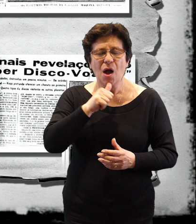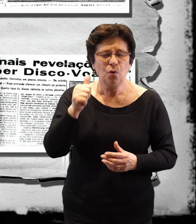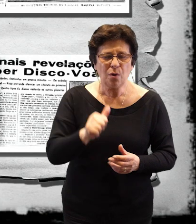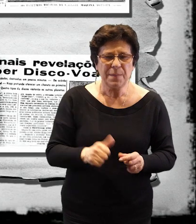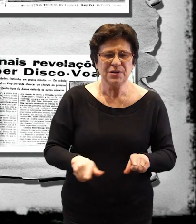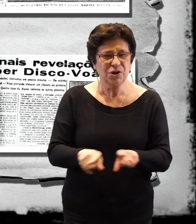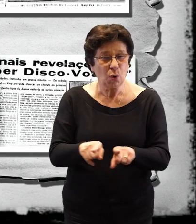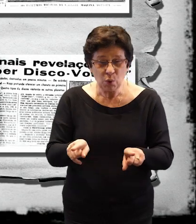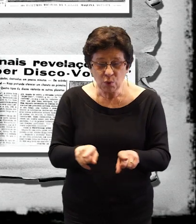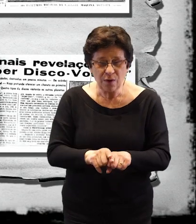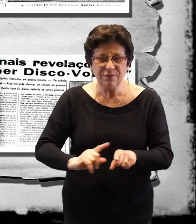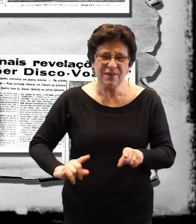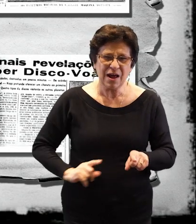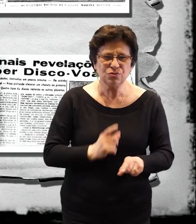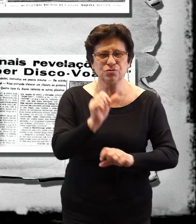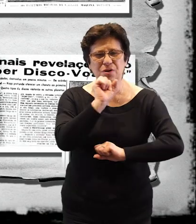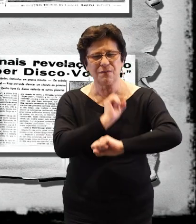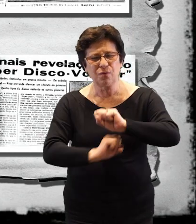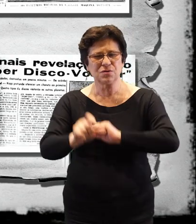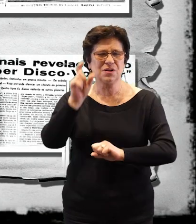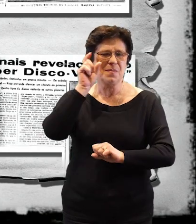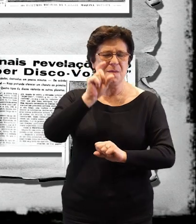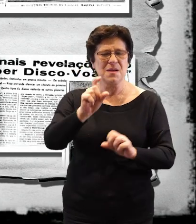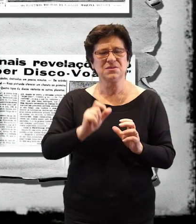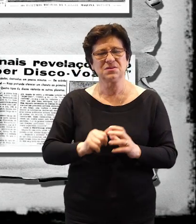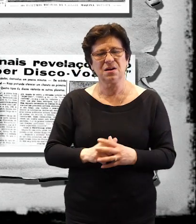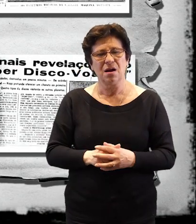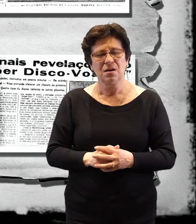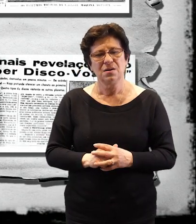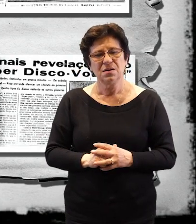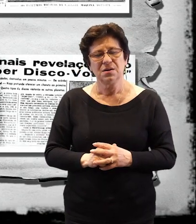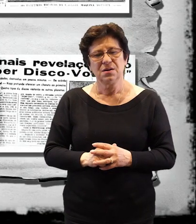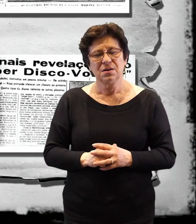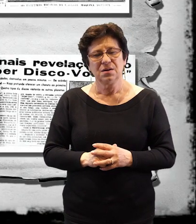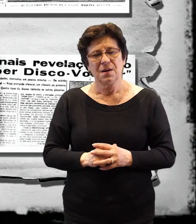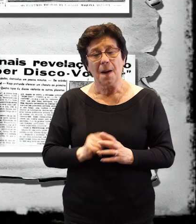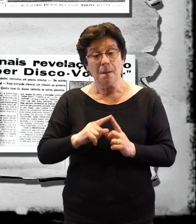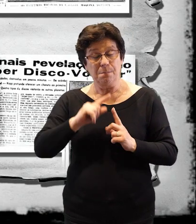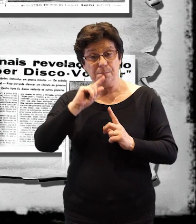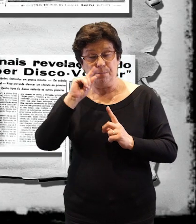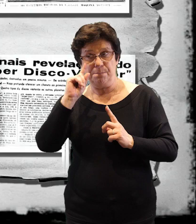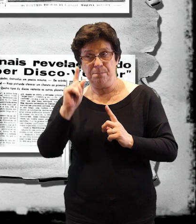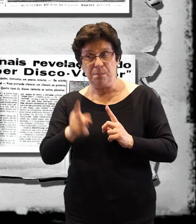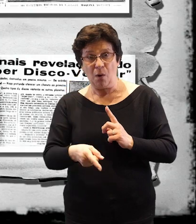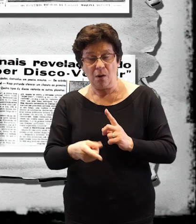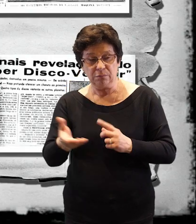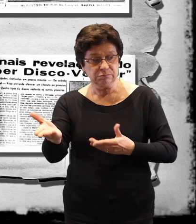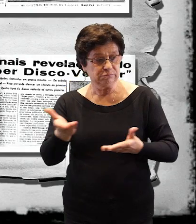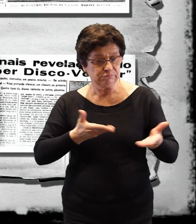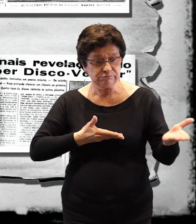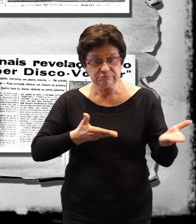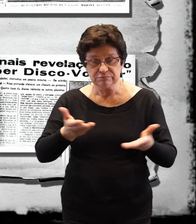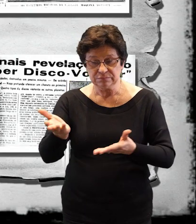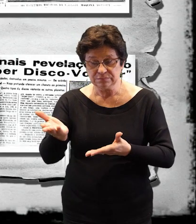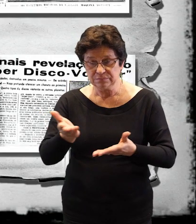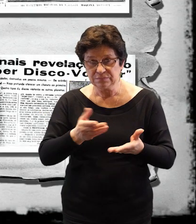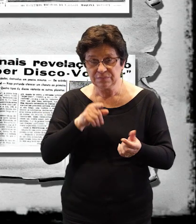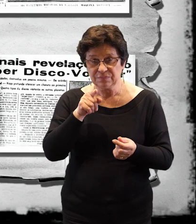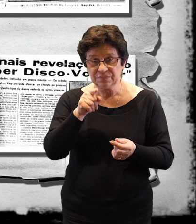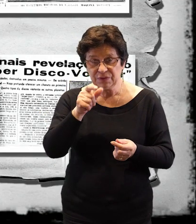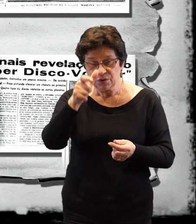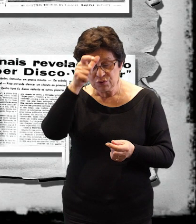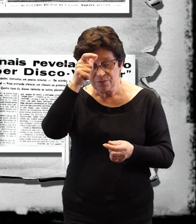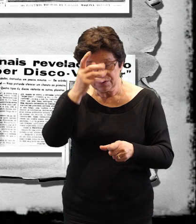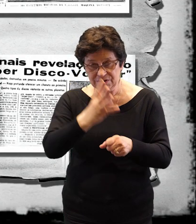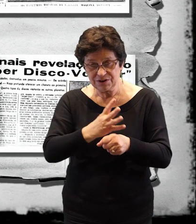europejską również, czyli francuską, włoską, niemiecką. I po doniesieniach Kenneta Arnolda,